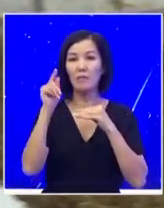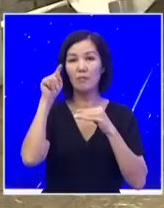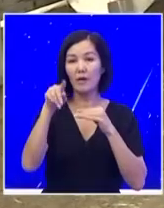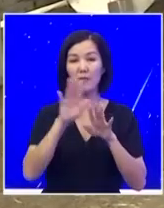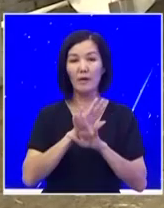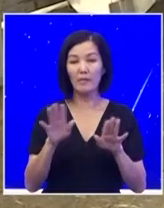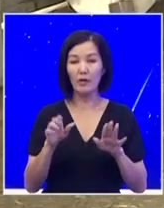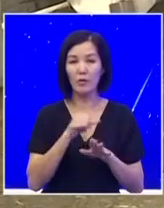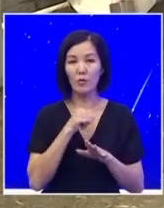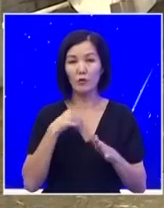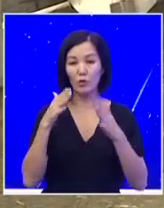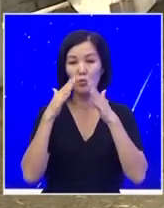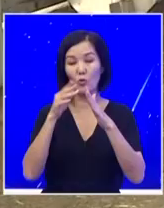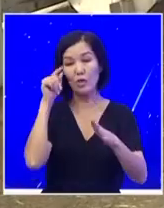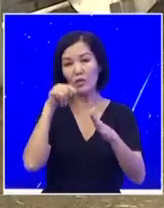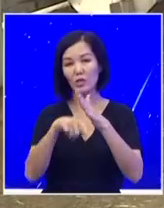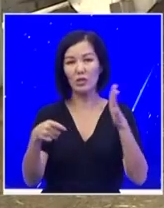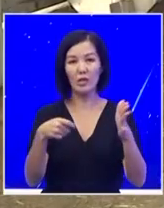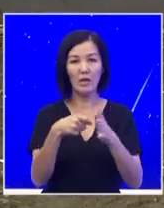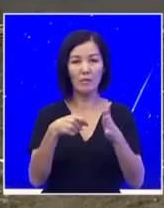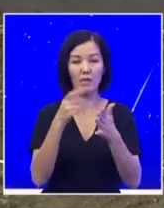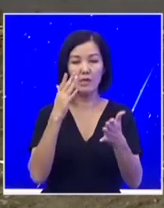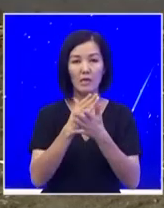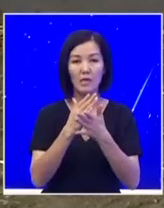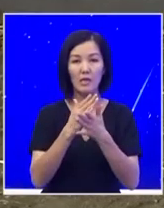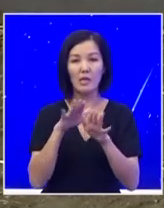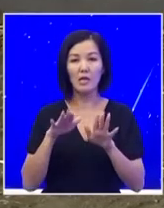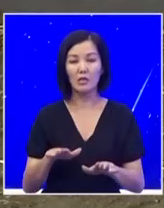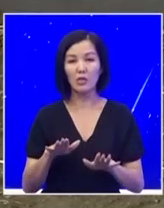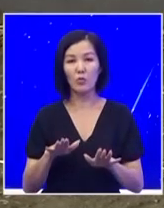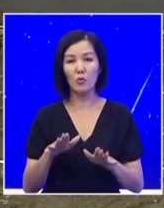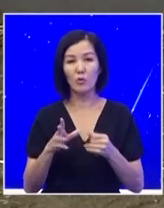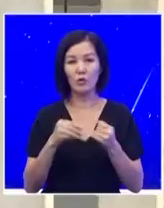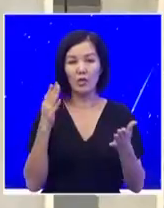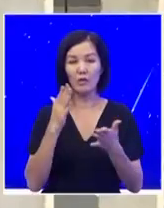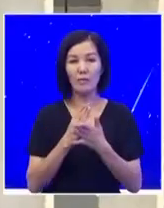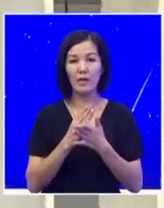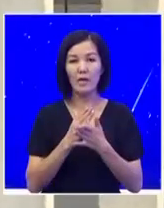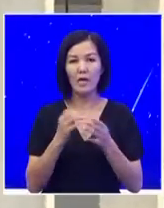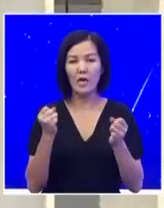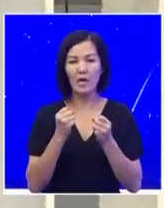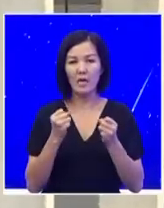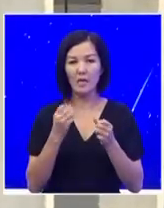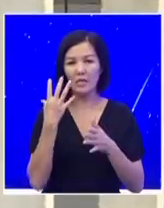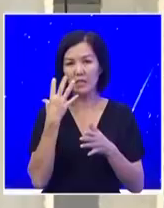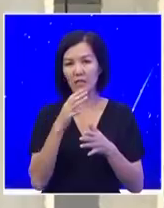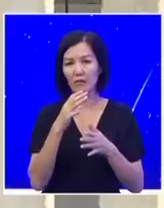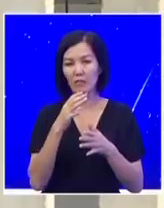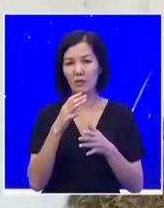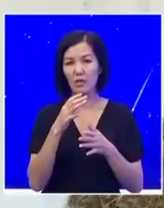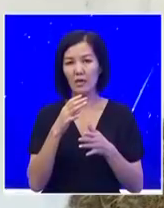жасалған. Жемі мен суы өз алдына бөлек беріледі. Тіпті жатын жерлері де бар. Егер кешен іші қатты ысып кетсе, қабырғасы